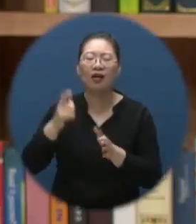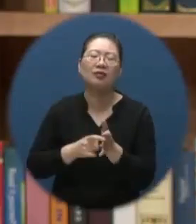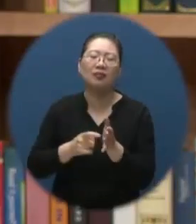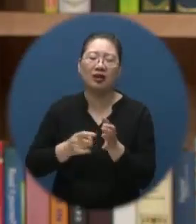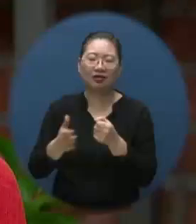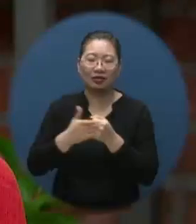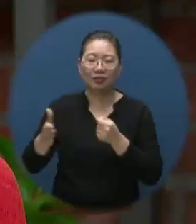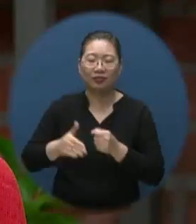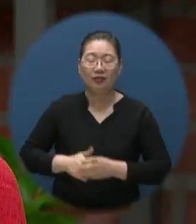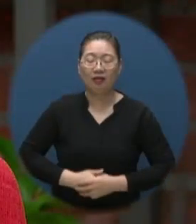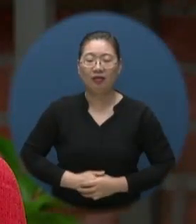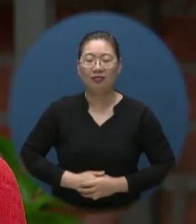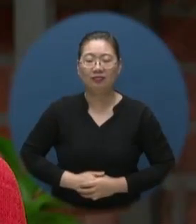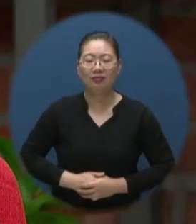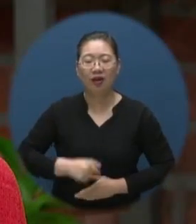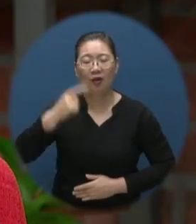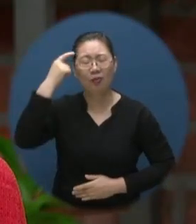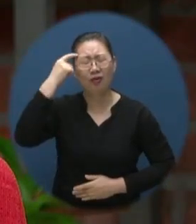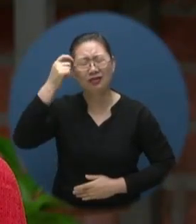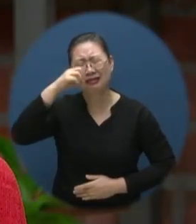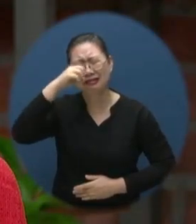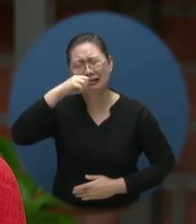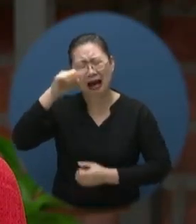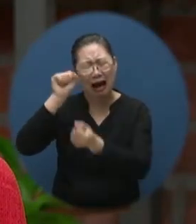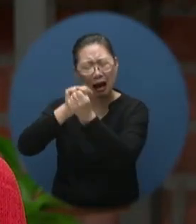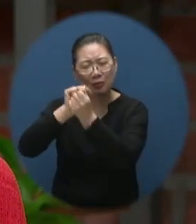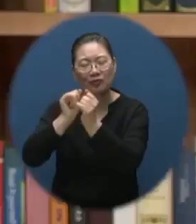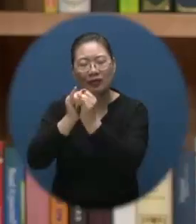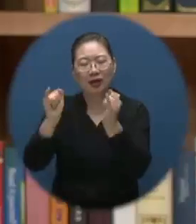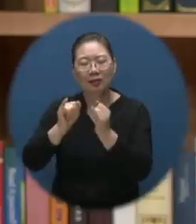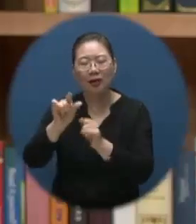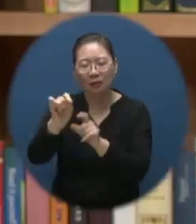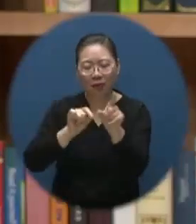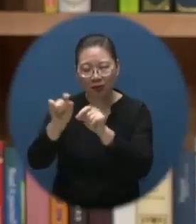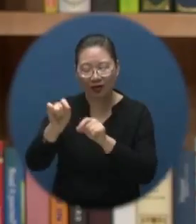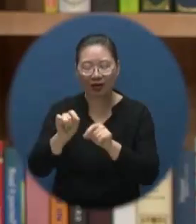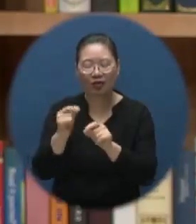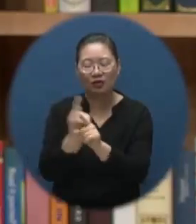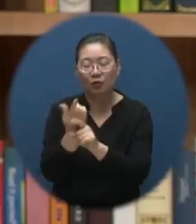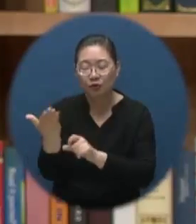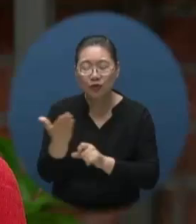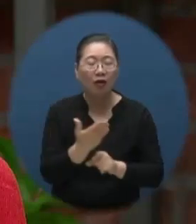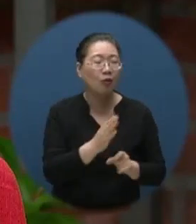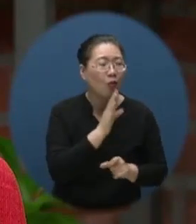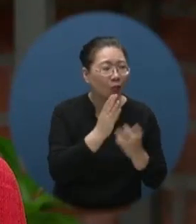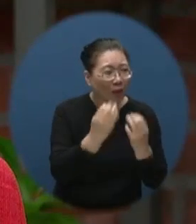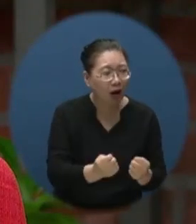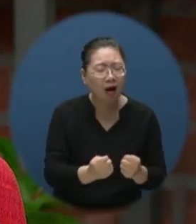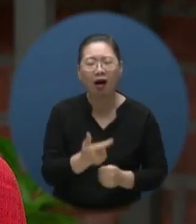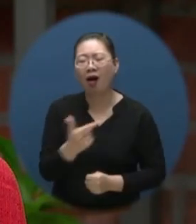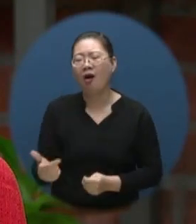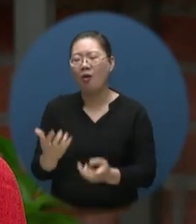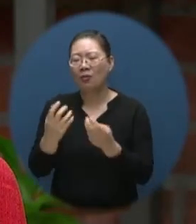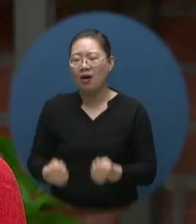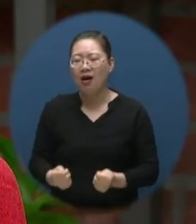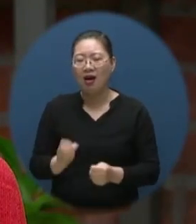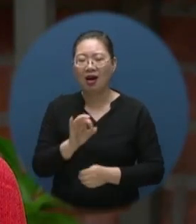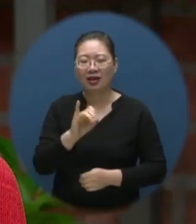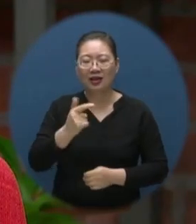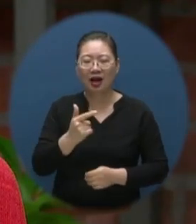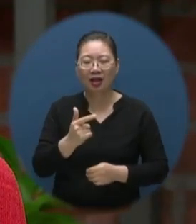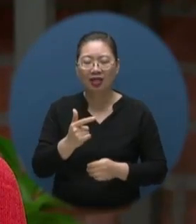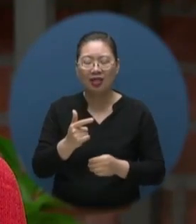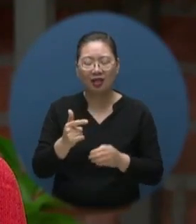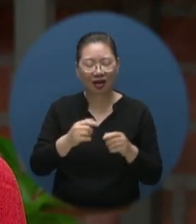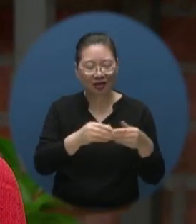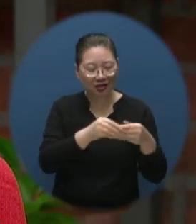예. 그 뭐, 머리 아픈 사람만 뽑아서 제가. 근데 했는데요. 그렇게 많았어요? 많았어요. 너무너무 많았어요. 일한 지도층